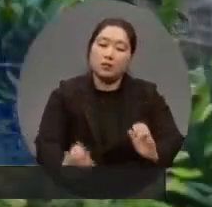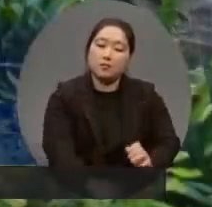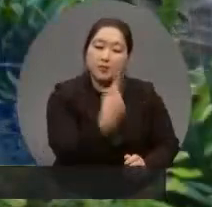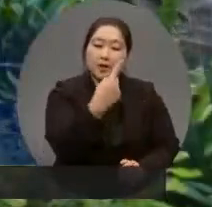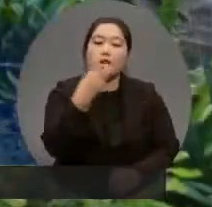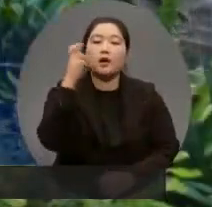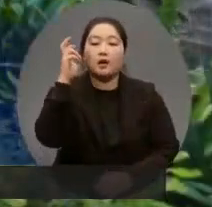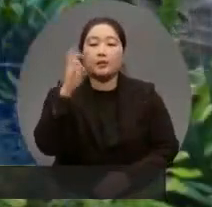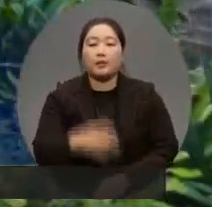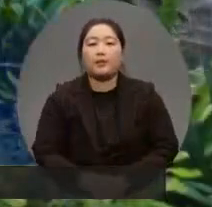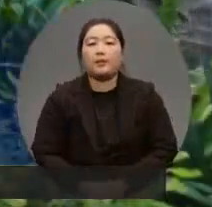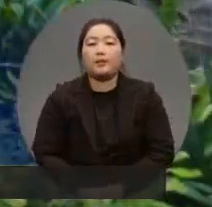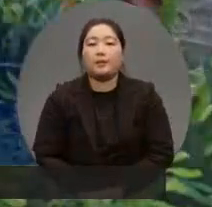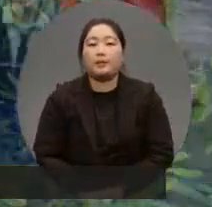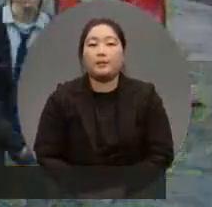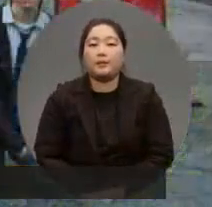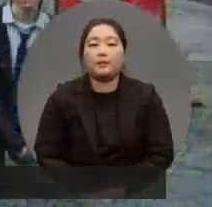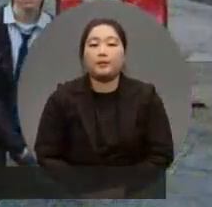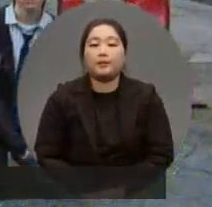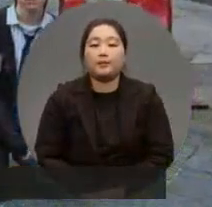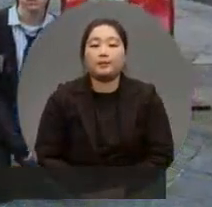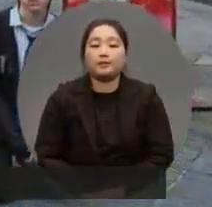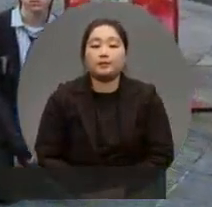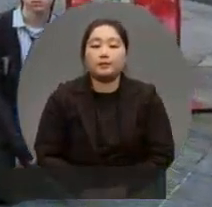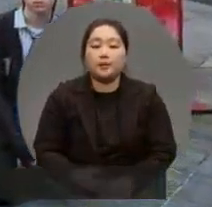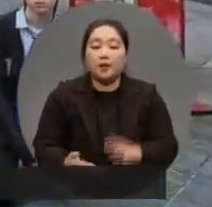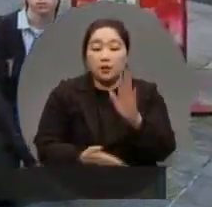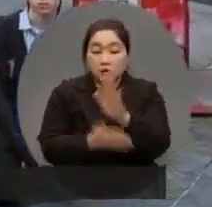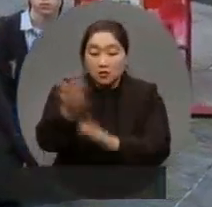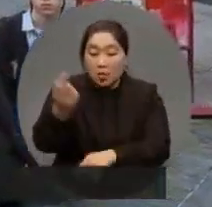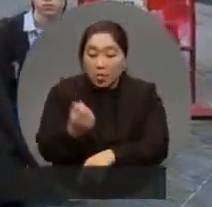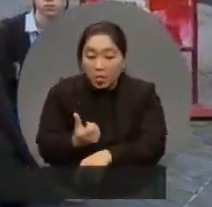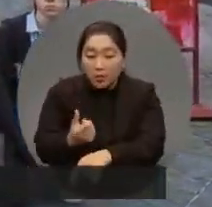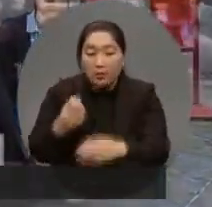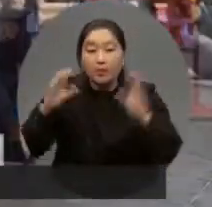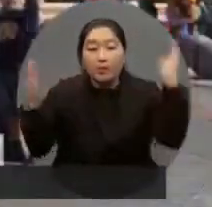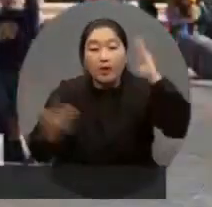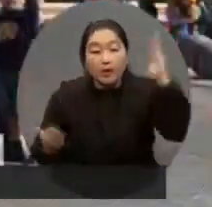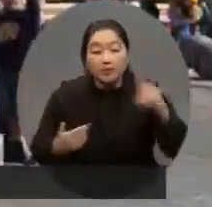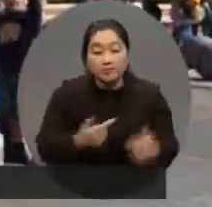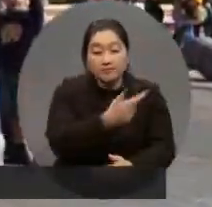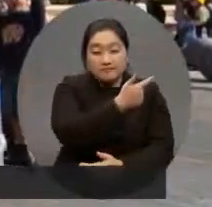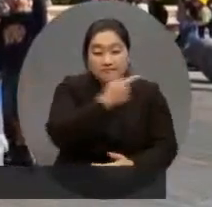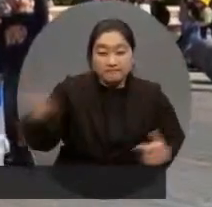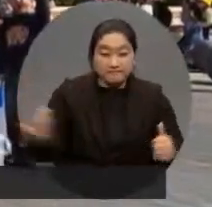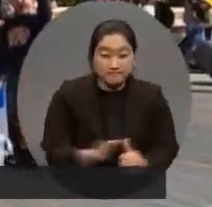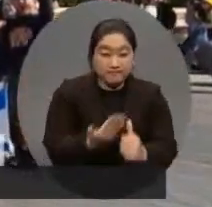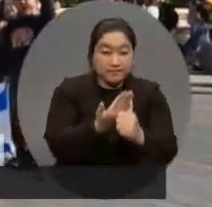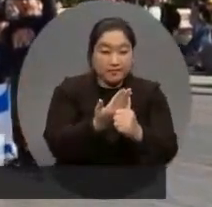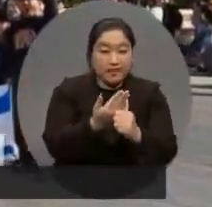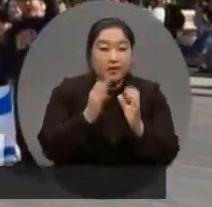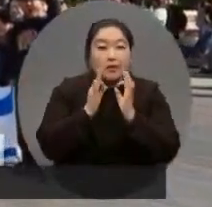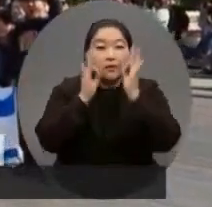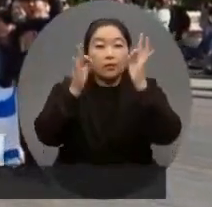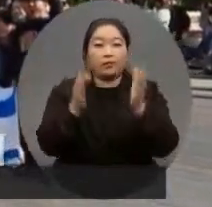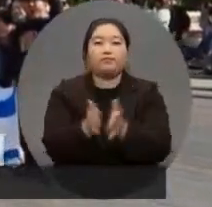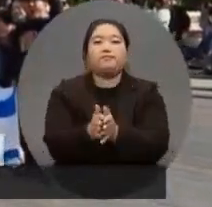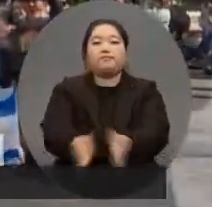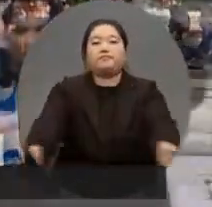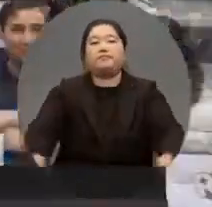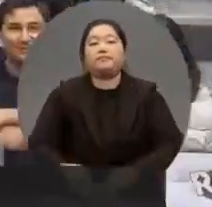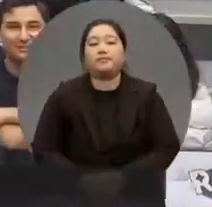것으로 좀 예상하고 있습니다. 작은 도시지만 아이들을 크게 키우겠다는 지역사회의 노력이 이제